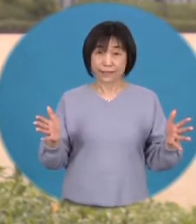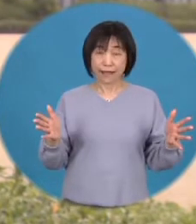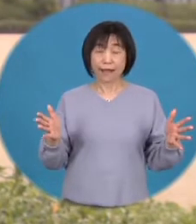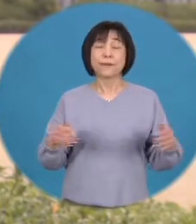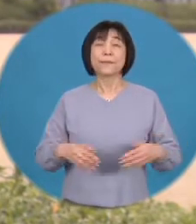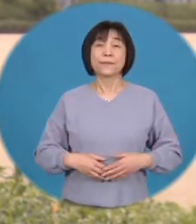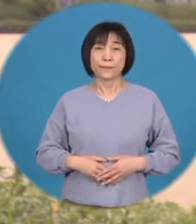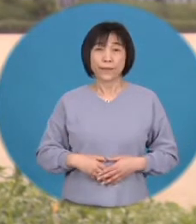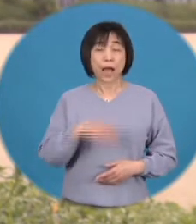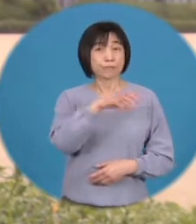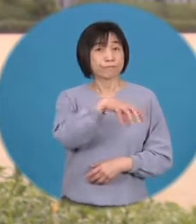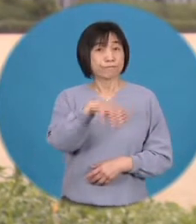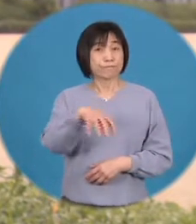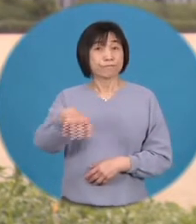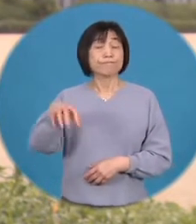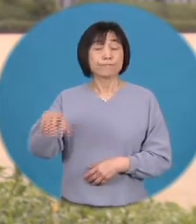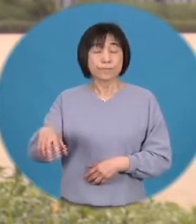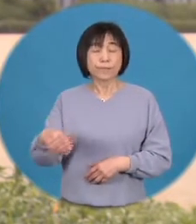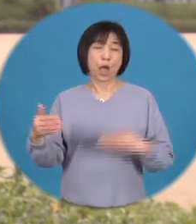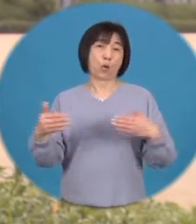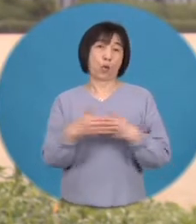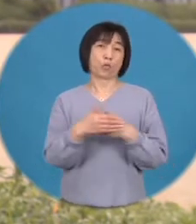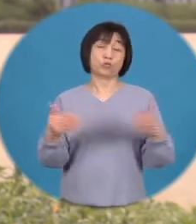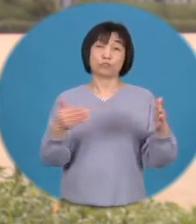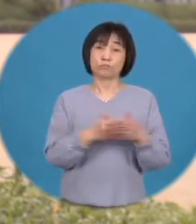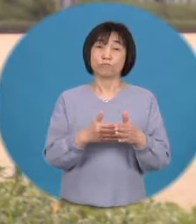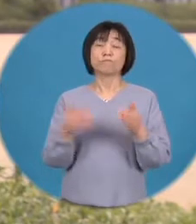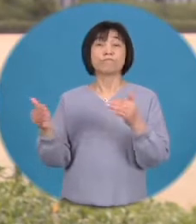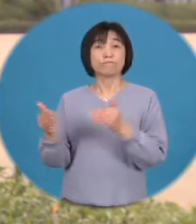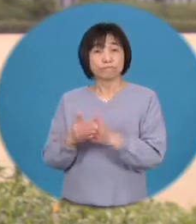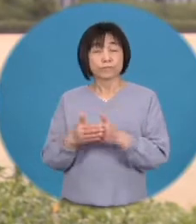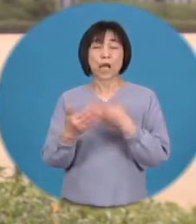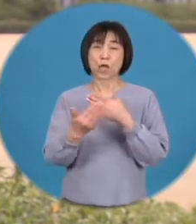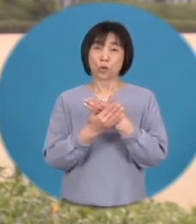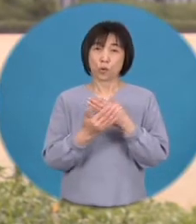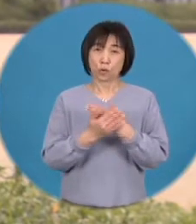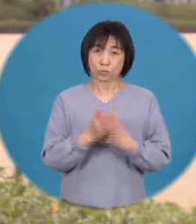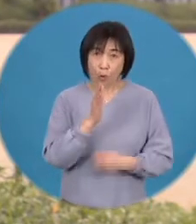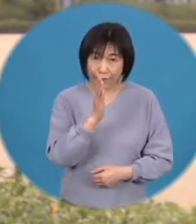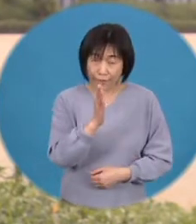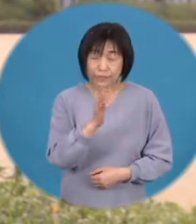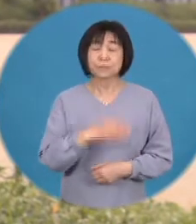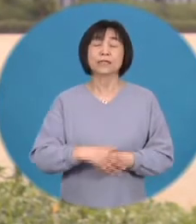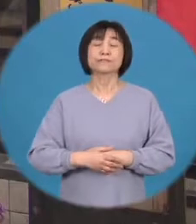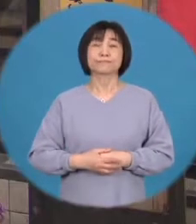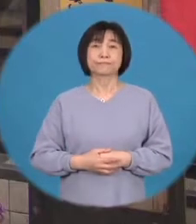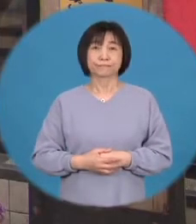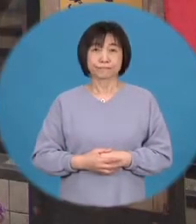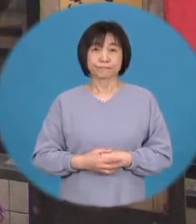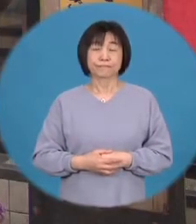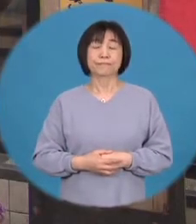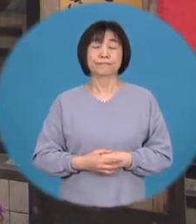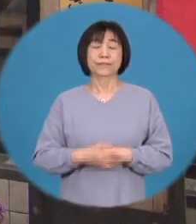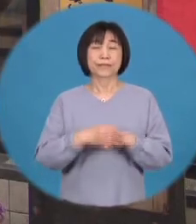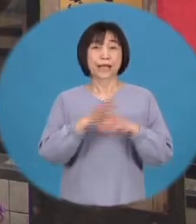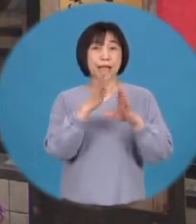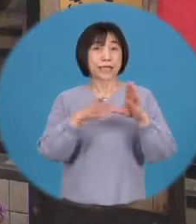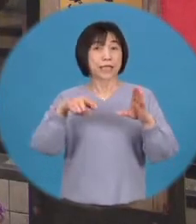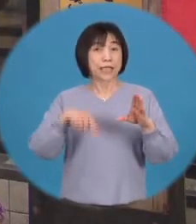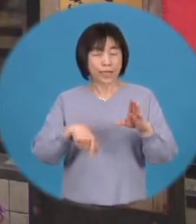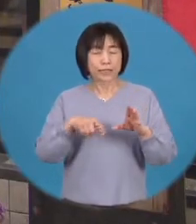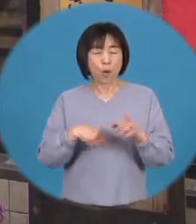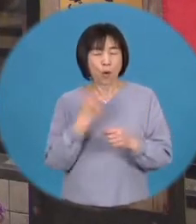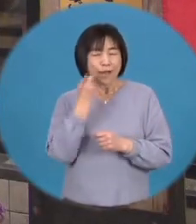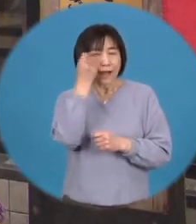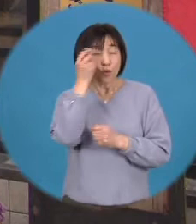中は県内各地にて交通規制が行われますので、ご協力のほどよろしくお願いいたします。 県内各地を感動